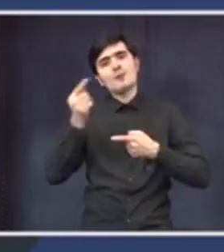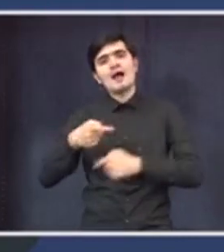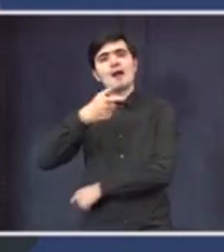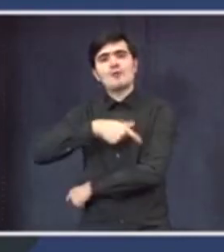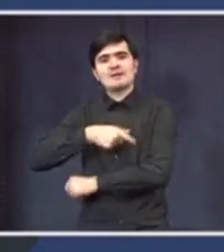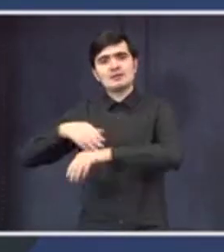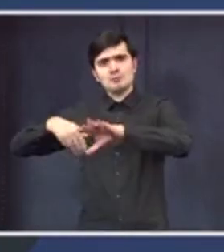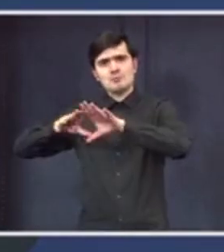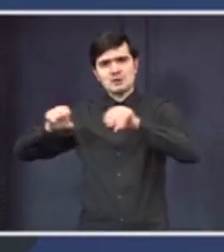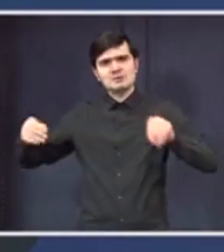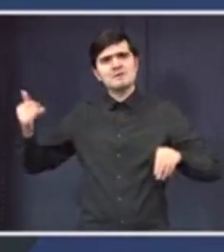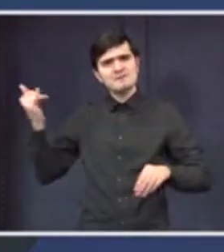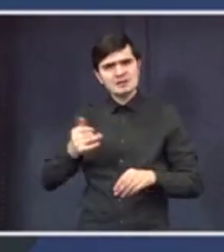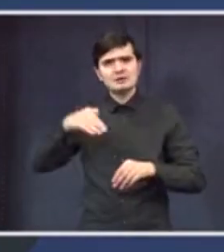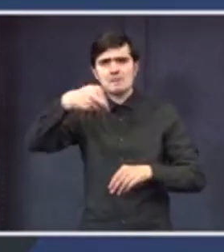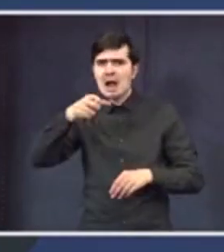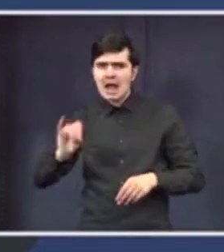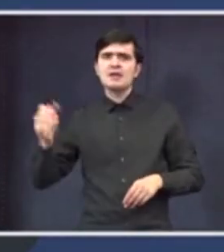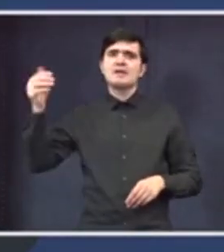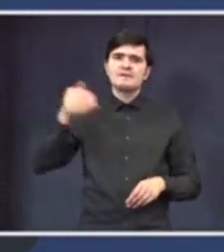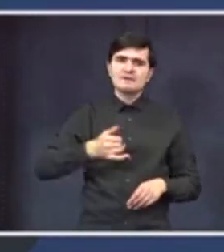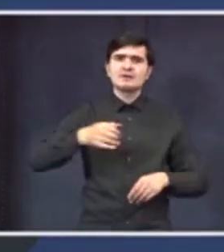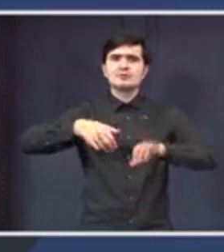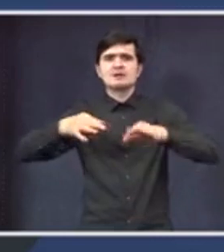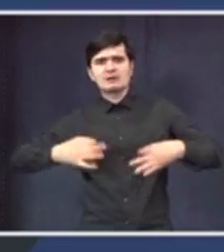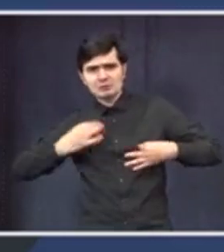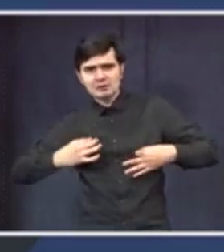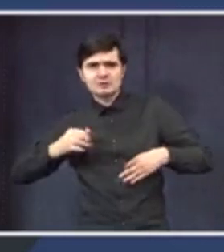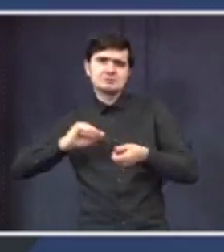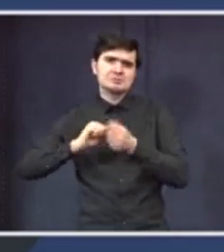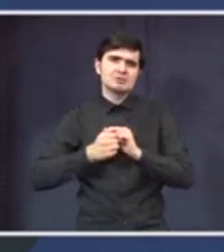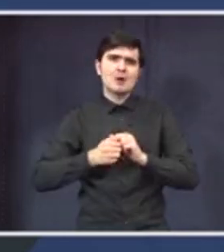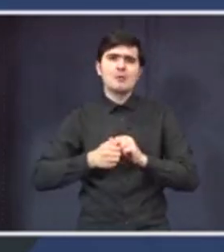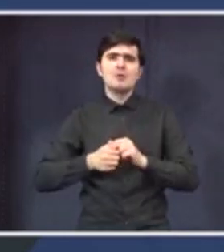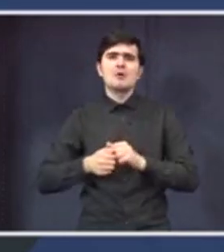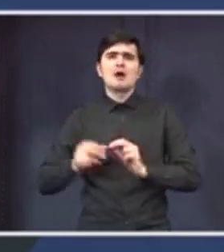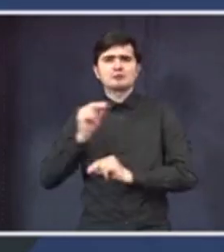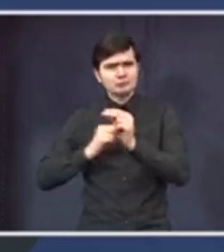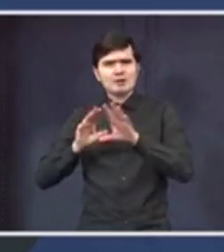vom avea și acolo și Ministerul de Interne, va avea și Ministerul Sănătății, vom avea și poate patronate și